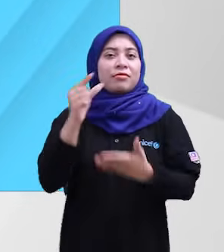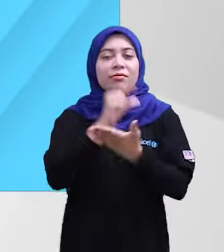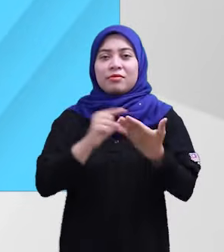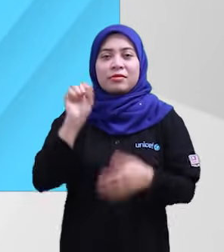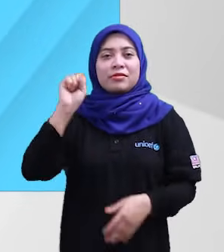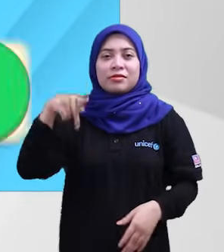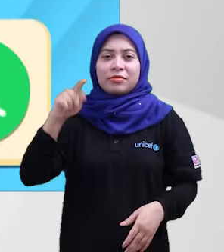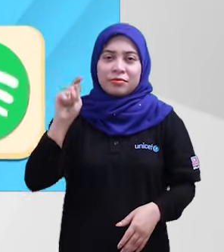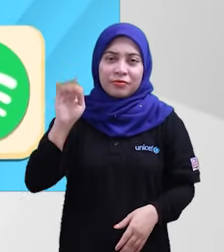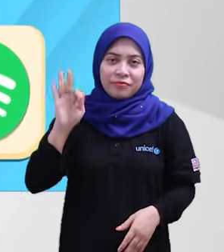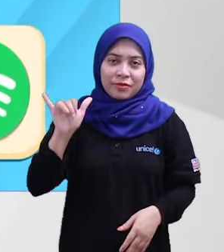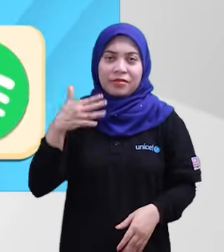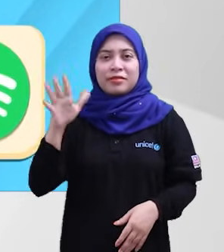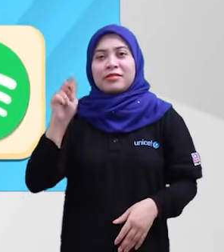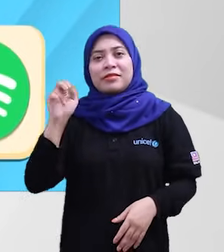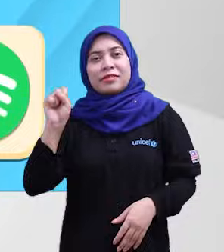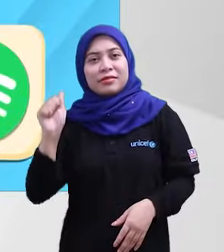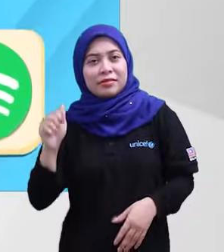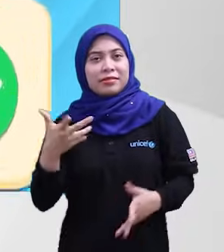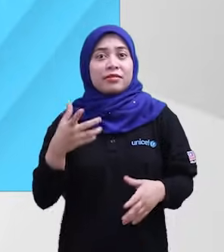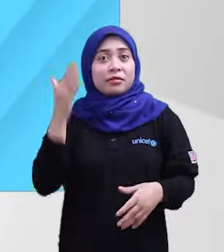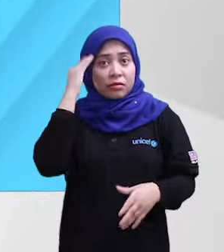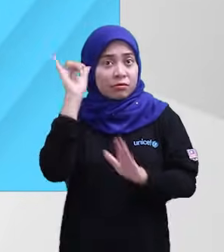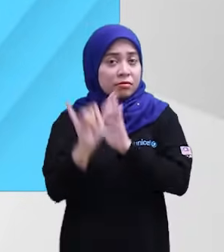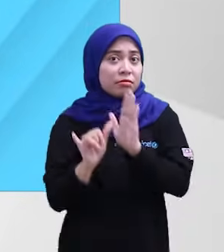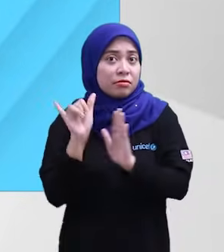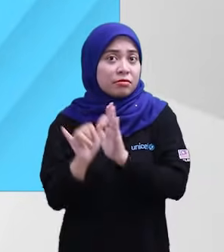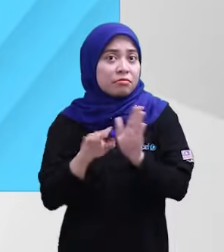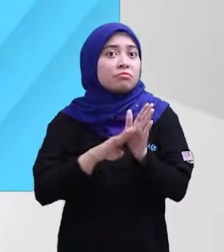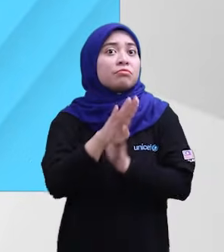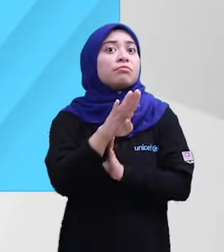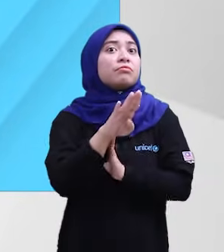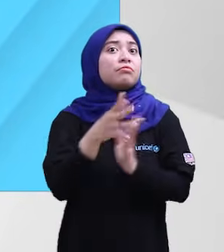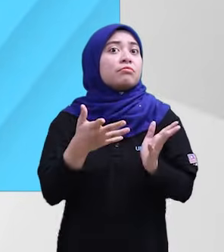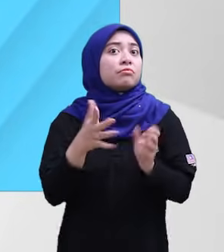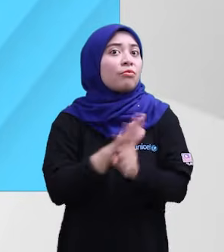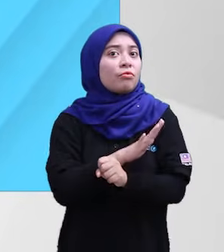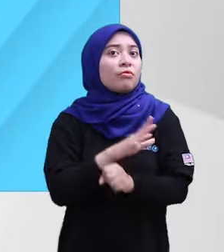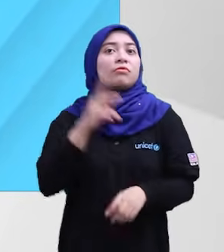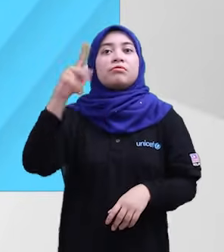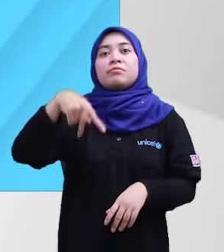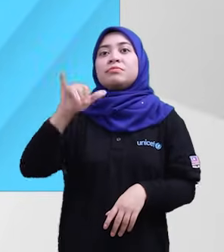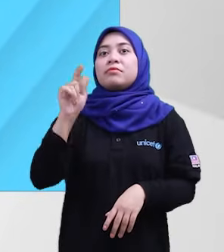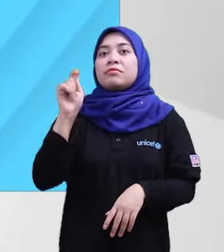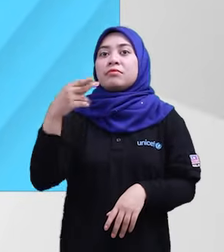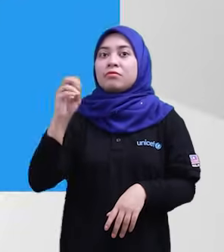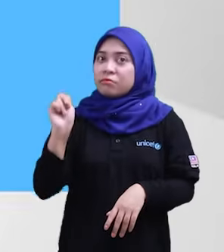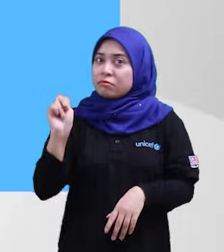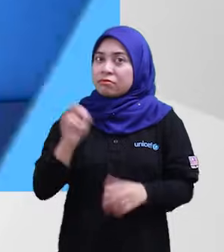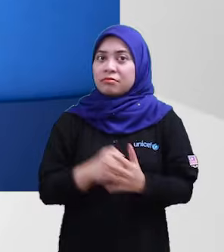Instagram, Google, Spotify dan NASA. Tahukah anda, YouTube dibangunkan sepenuhnya menggunakan